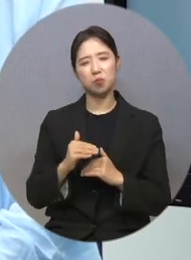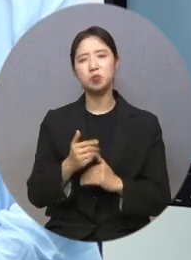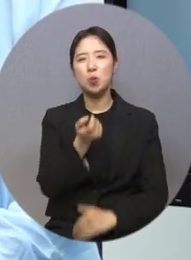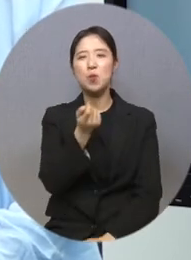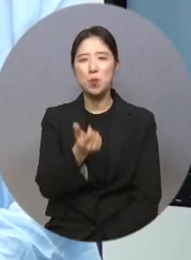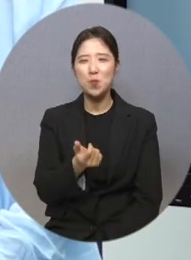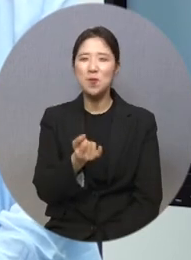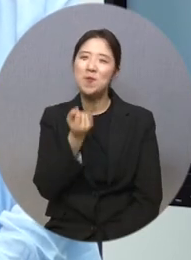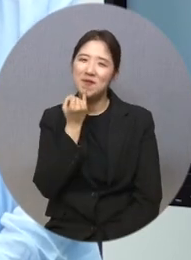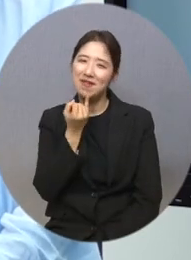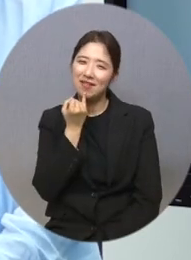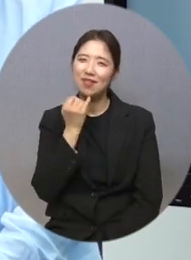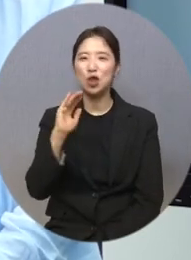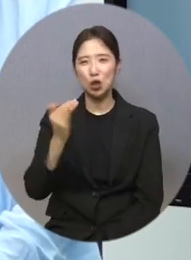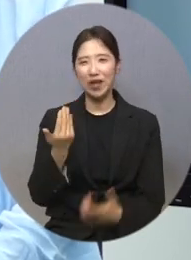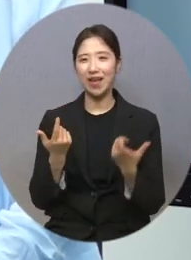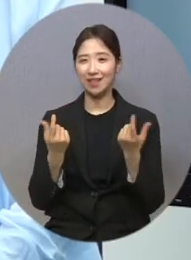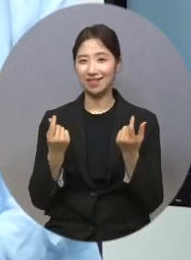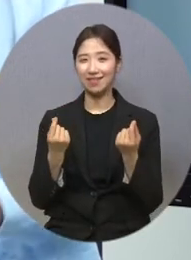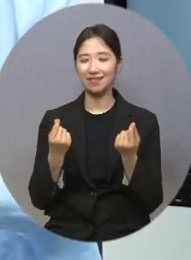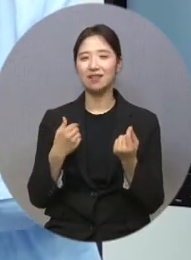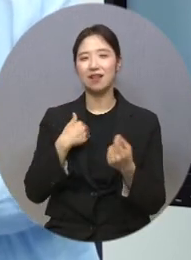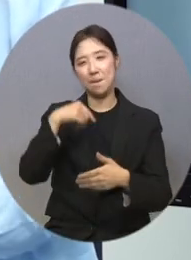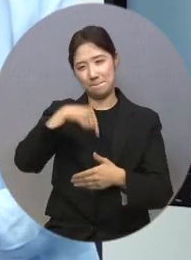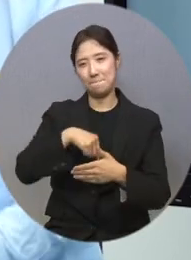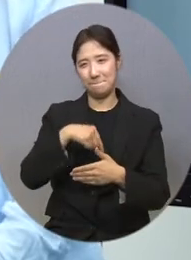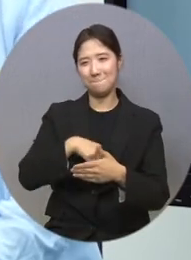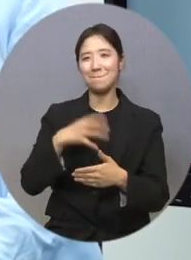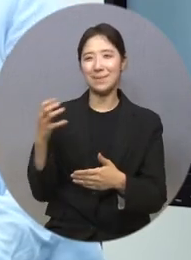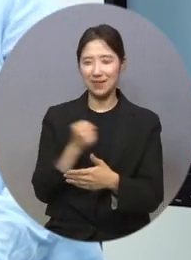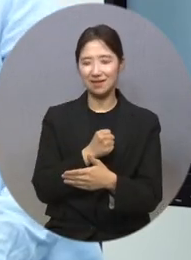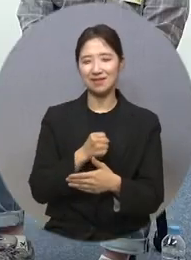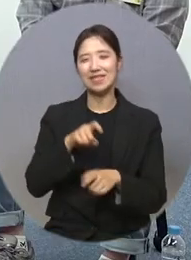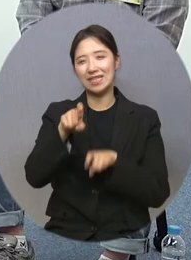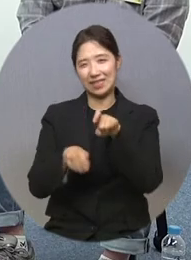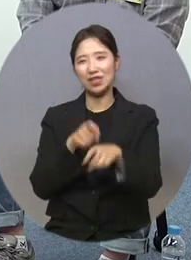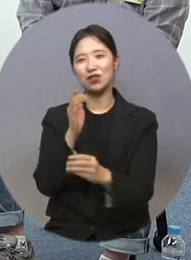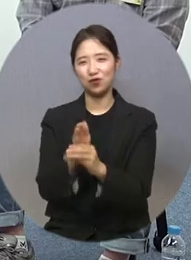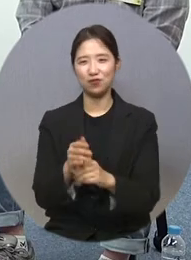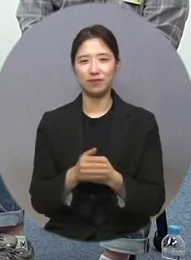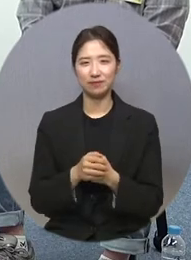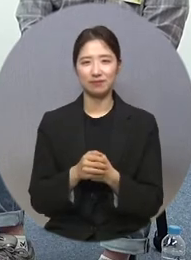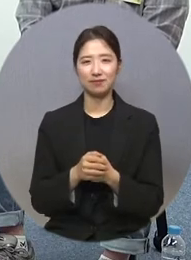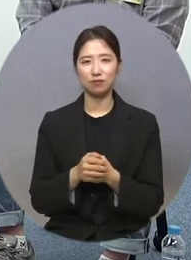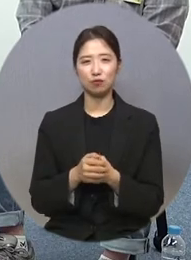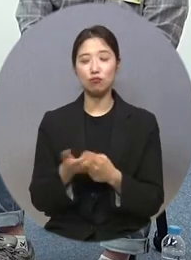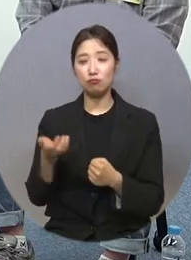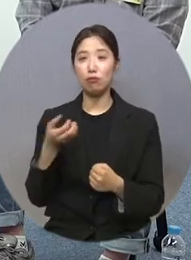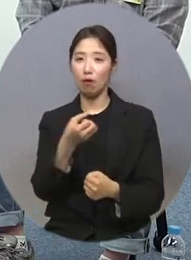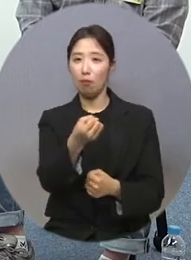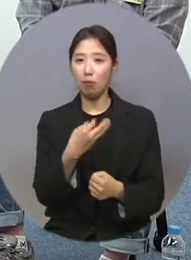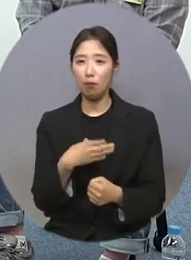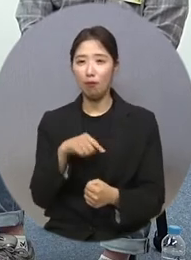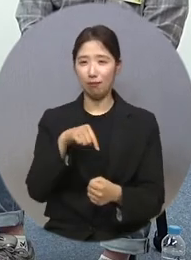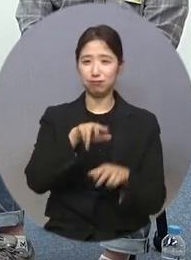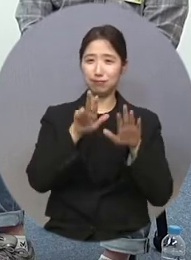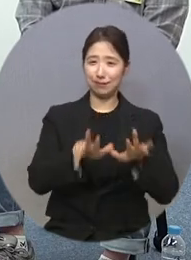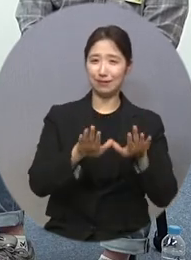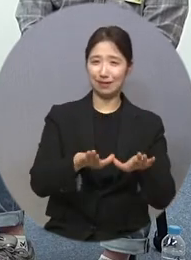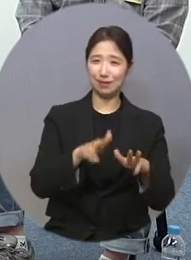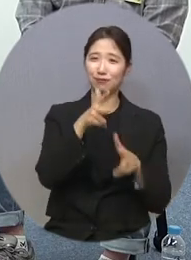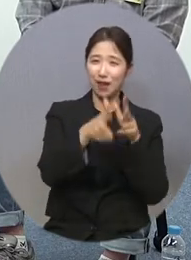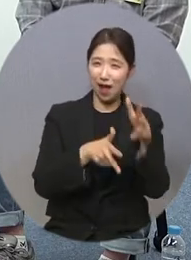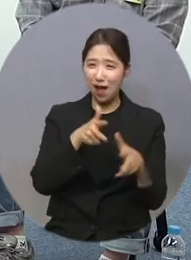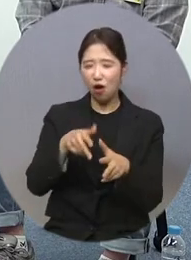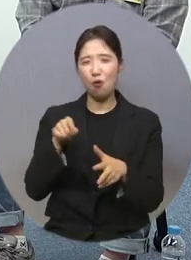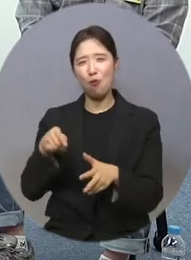겪지는 않을까 이런 마음들로 지금 작은 실천들을 하고 있습니다. 사실 아까 이제 연계성이 크게 없다 처음에 말씀